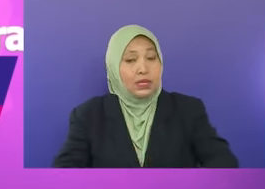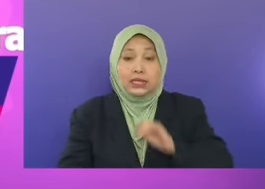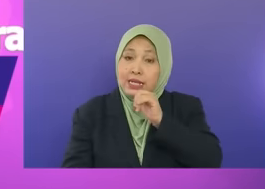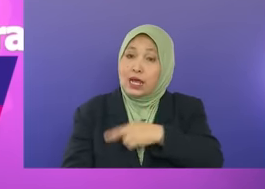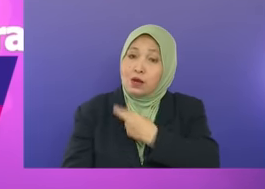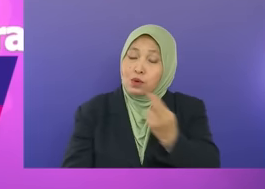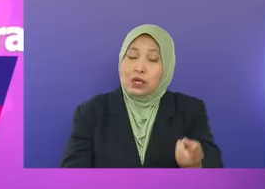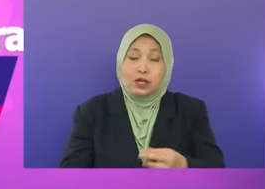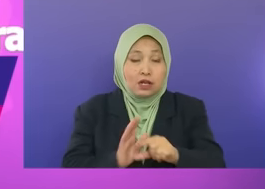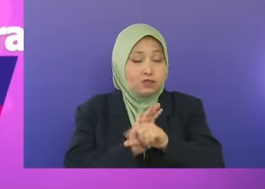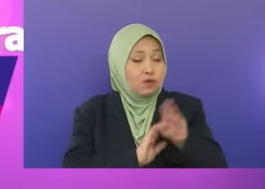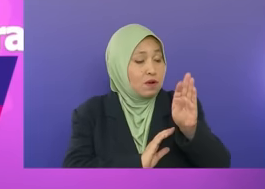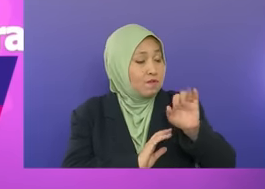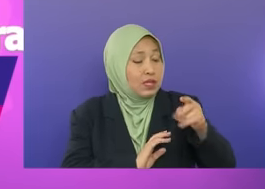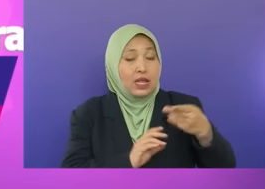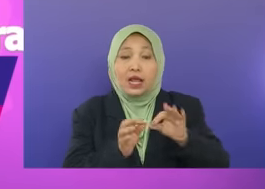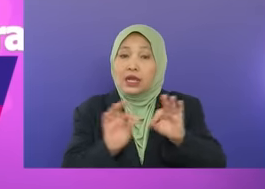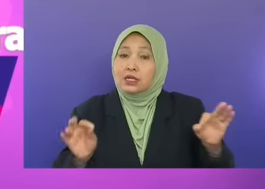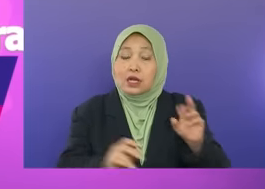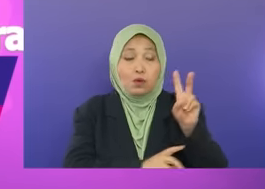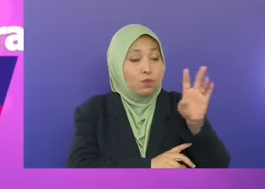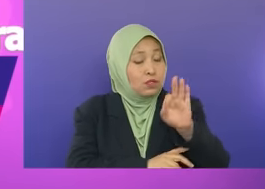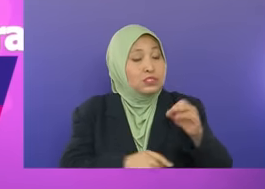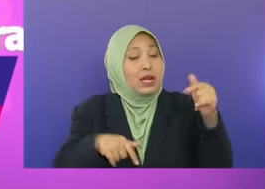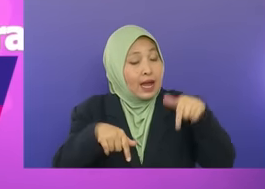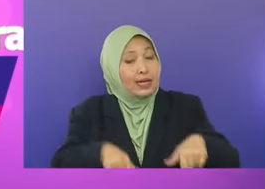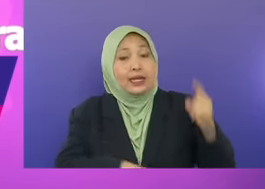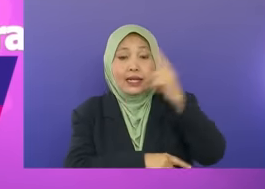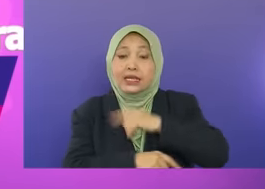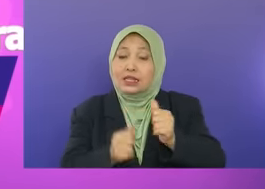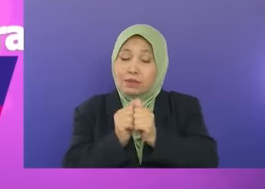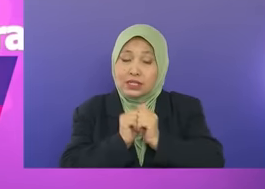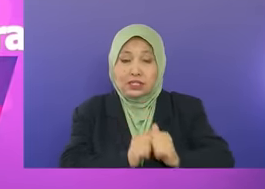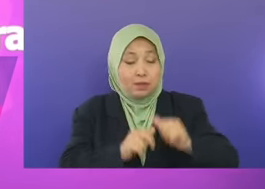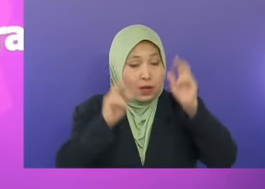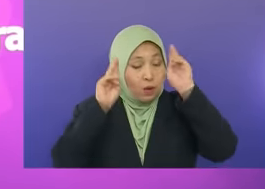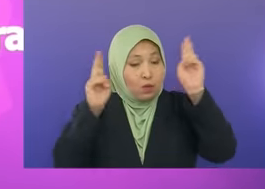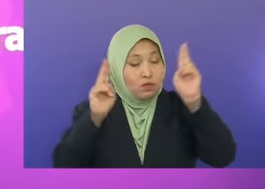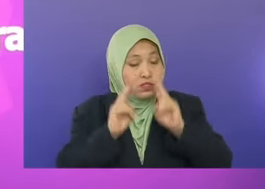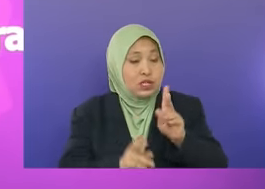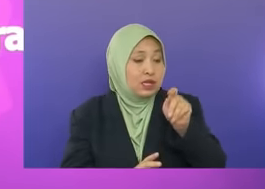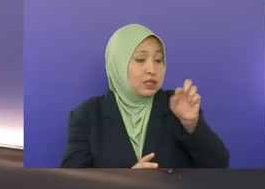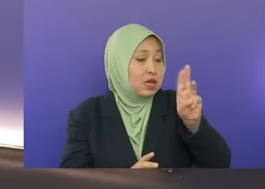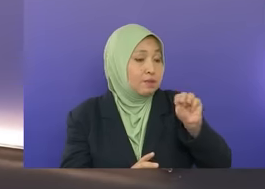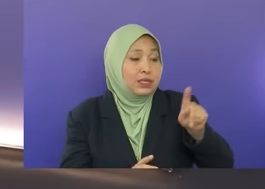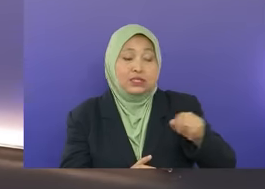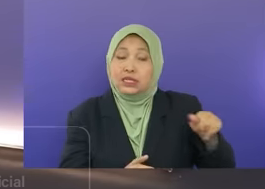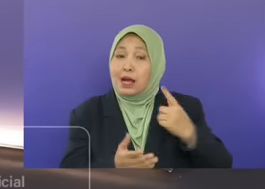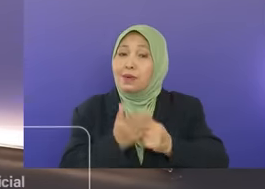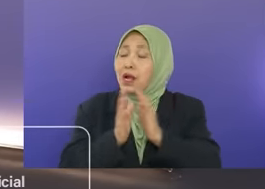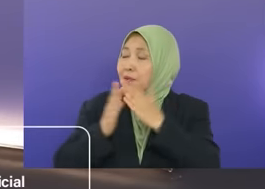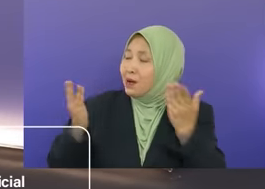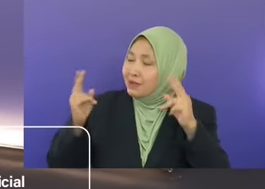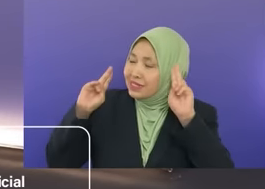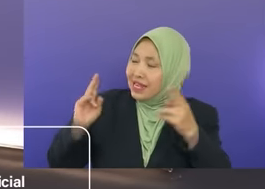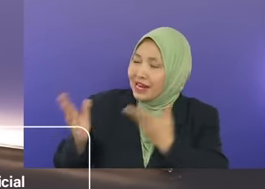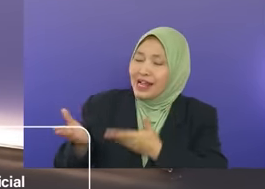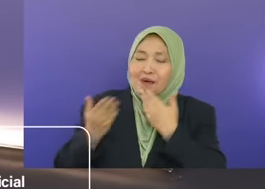ayat yang ke-29 dan pada hari ini kita bersama al-fatil Ustaz Tarmizi Abdurrahman Alhamdulillah